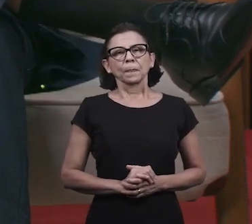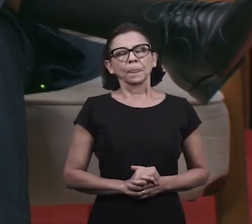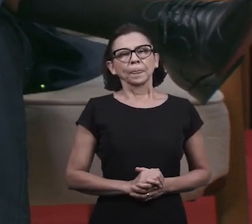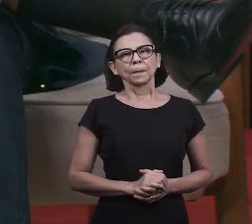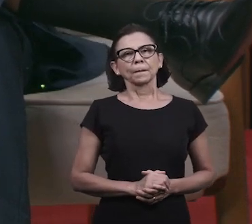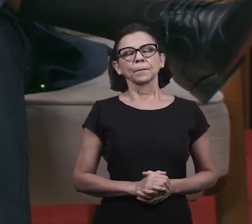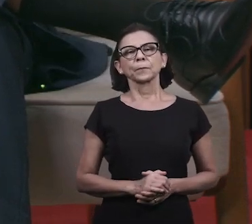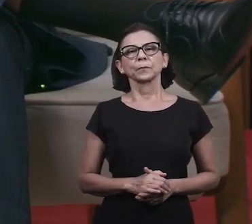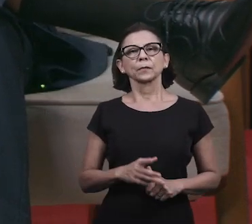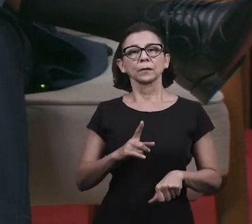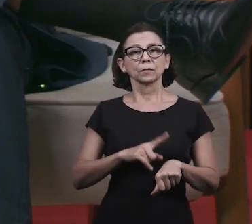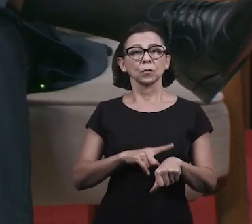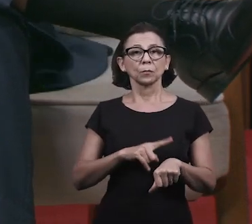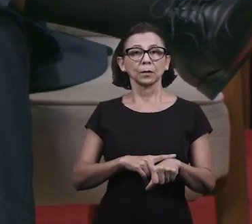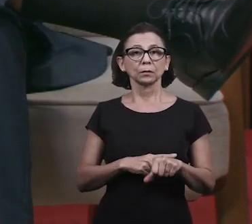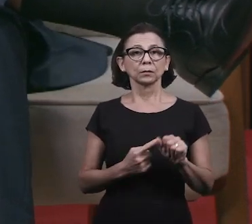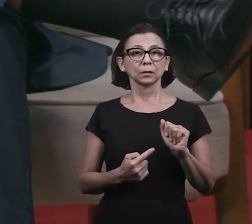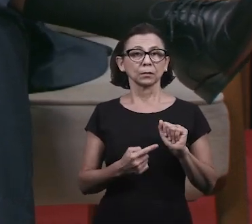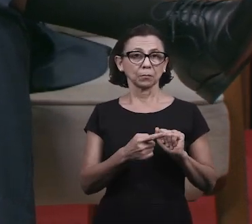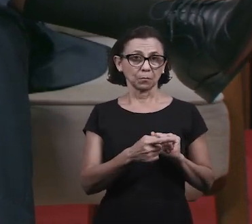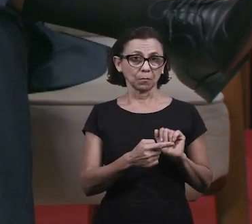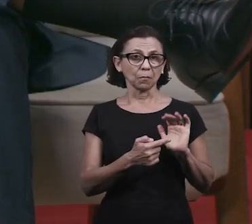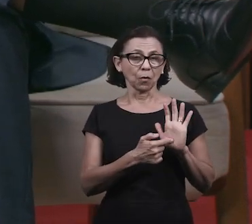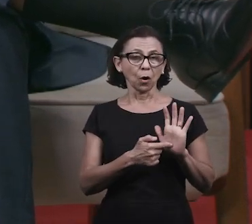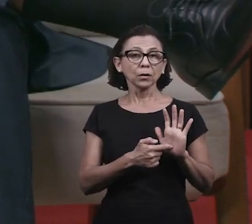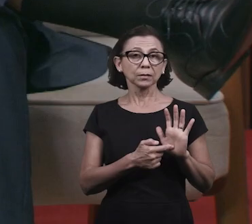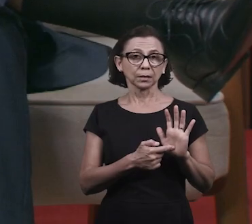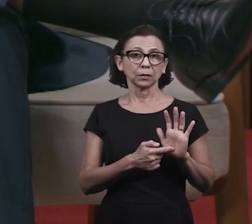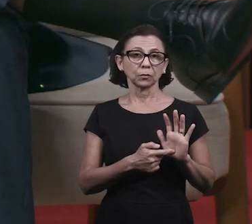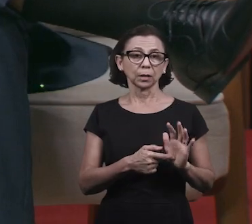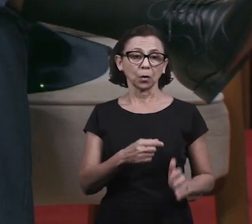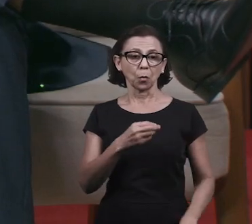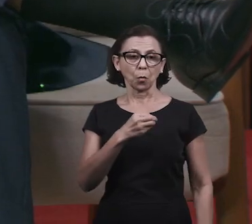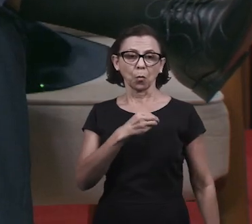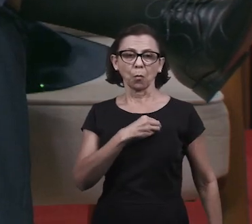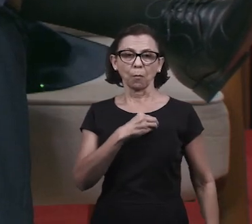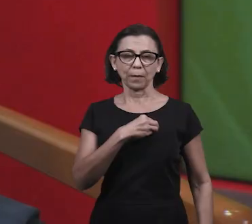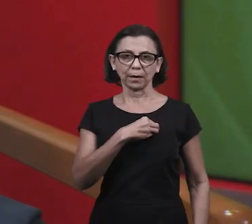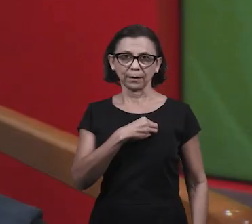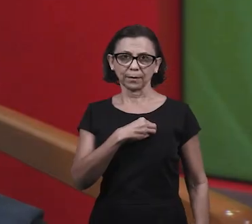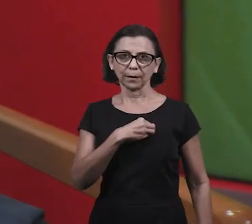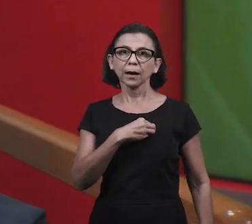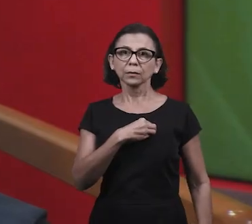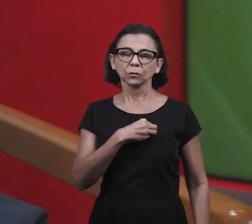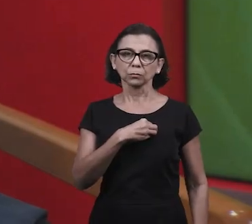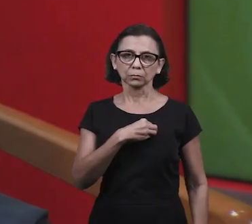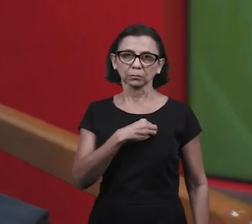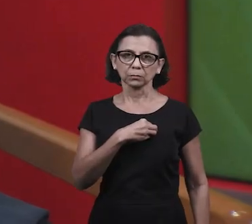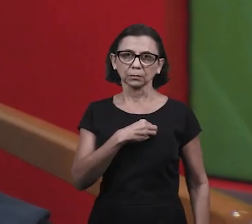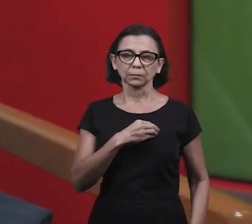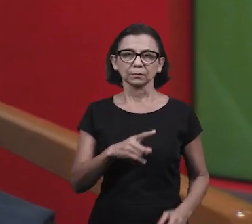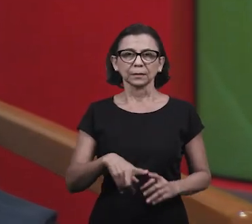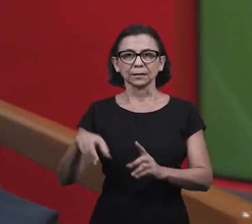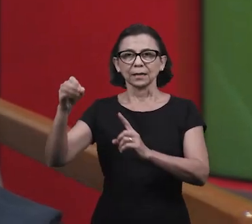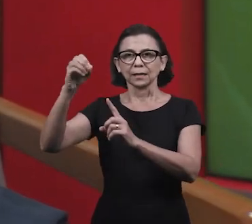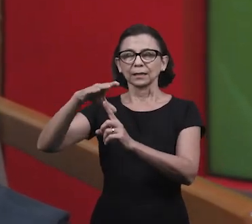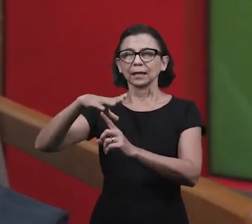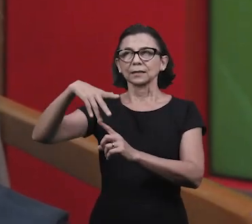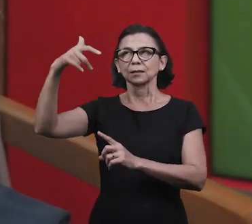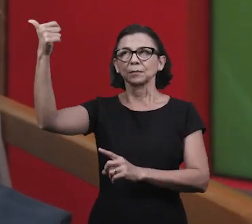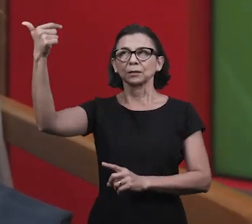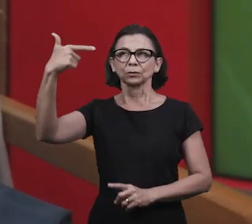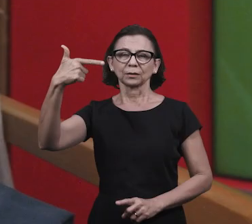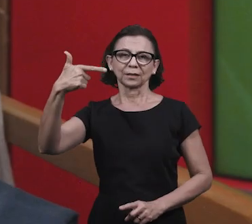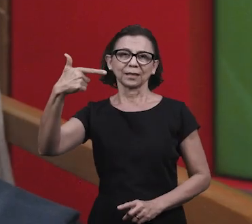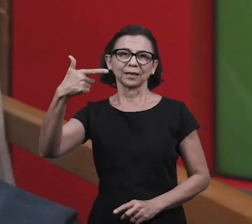péché abondait », cette situation ici parle exactement du pécheur. Où le péché abondait, la grâce a